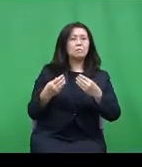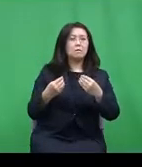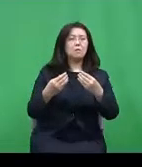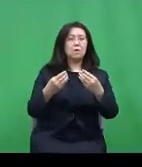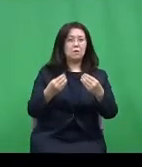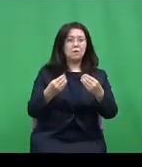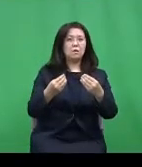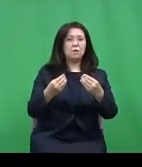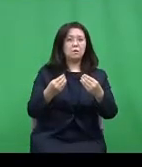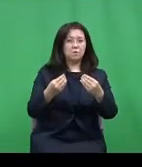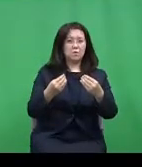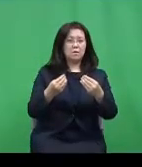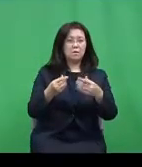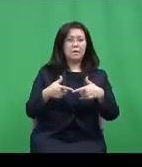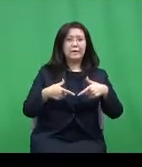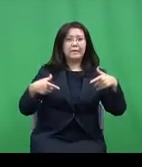状態だと